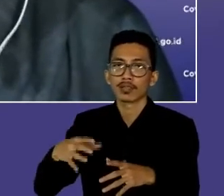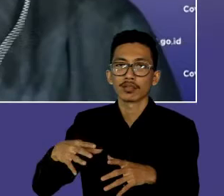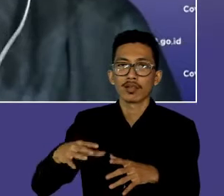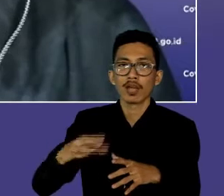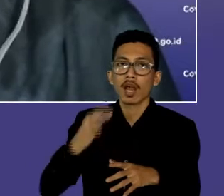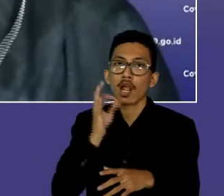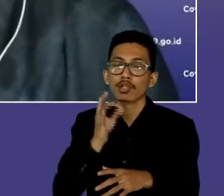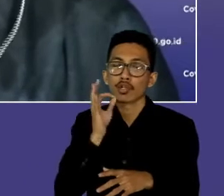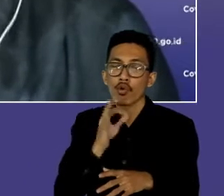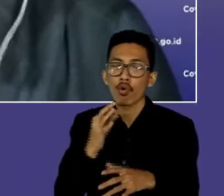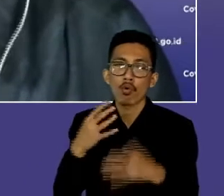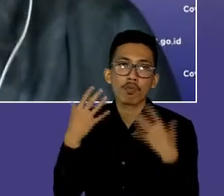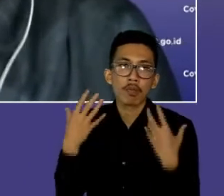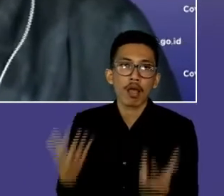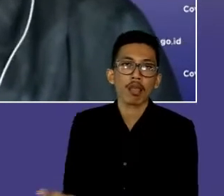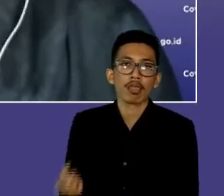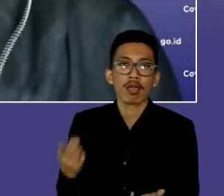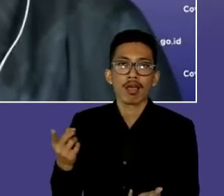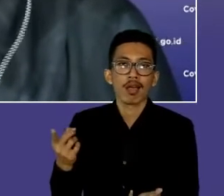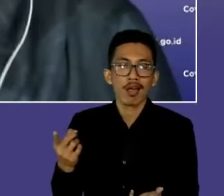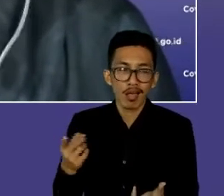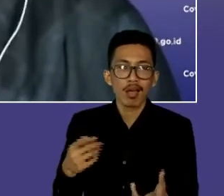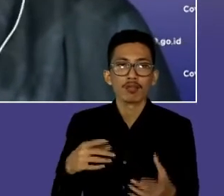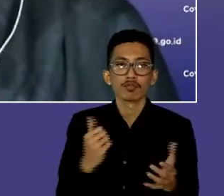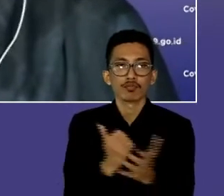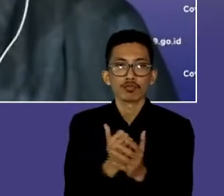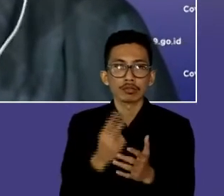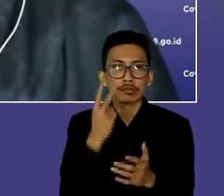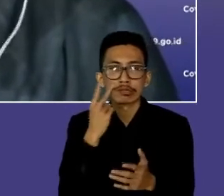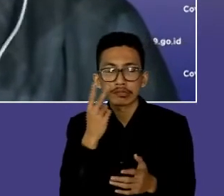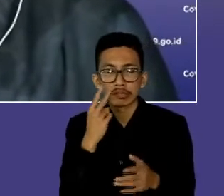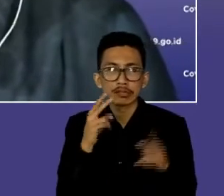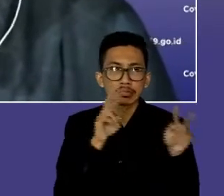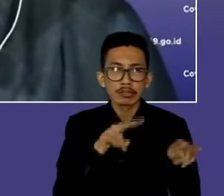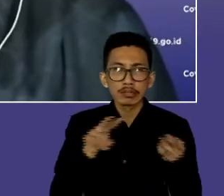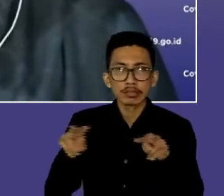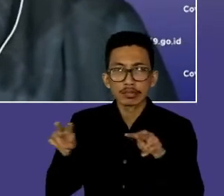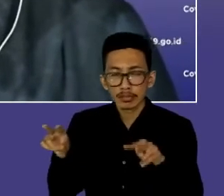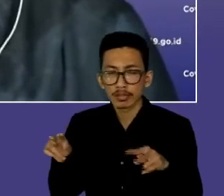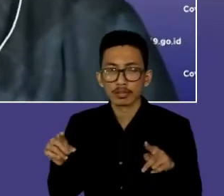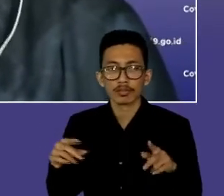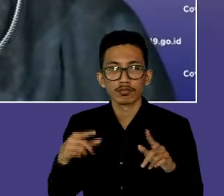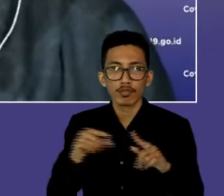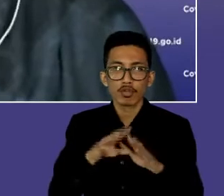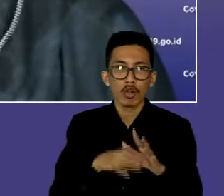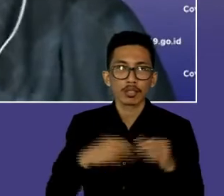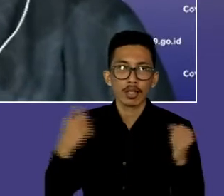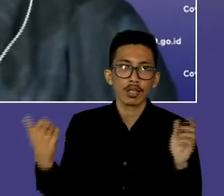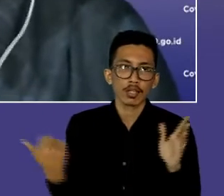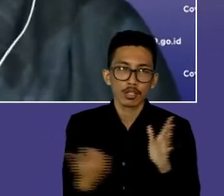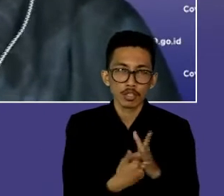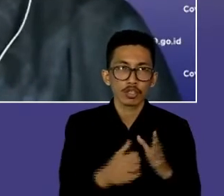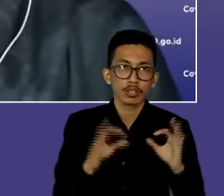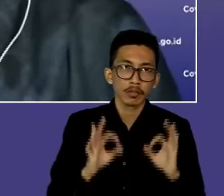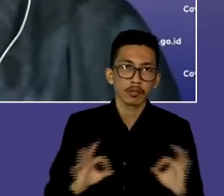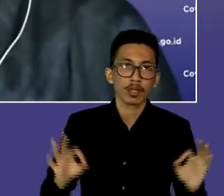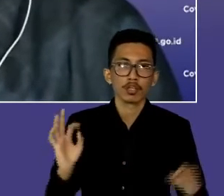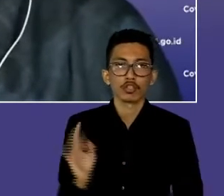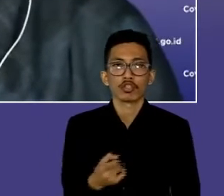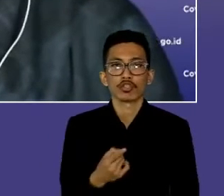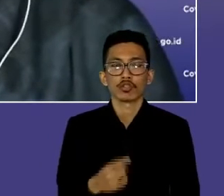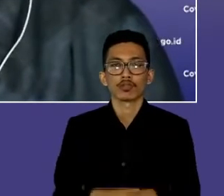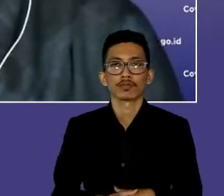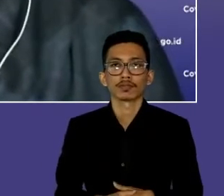tetap semuanya harus siap siaga, kontribusi, kolaborasi, penegakan disiplin, monitoring kepatuhan protokol kesehatan.